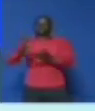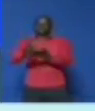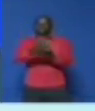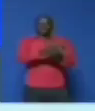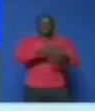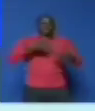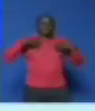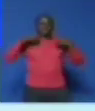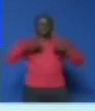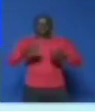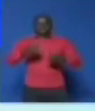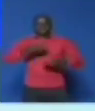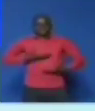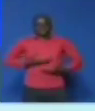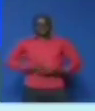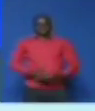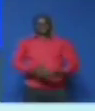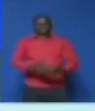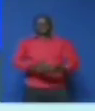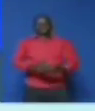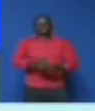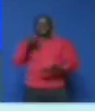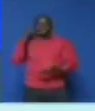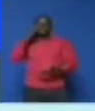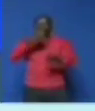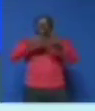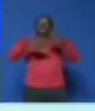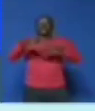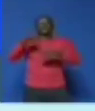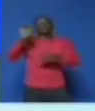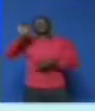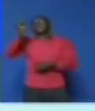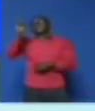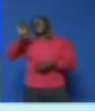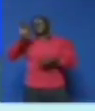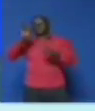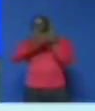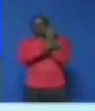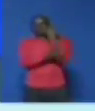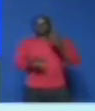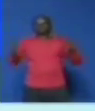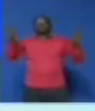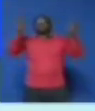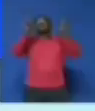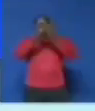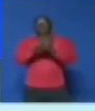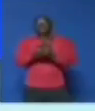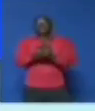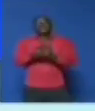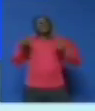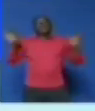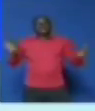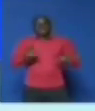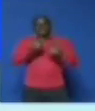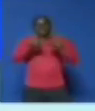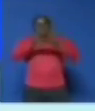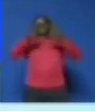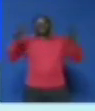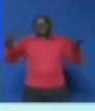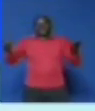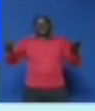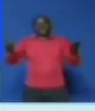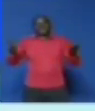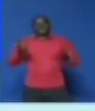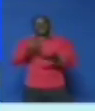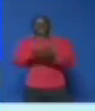reproduction elles sont venus de 17 pays pour s'être un compte sur la cérémonie d'ouverture nous suivrons le compte rendu de